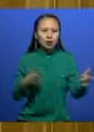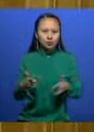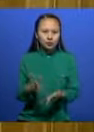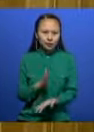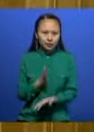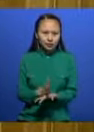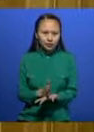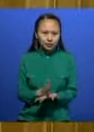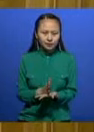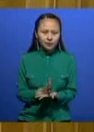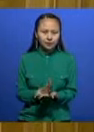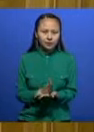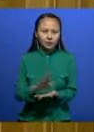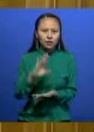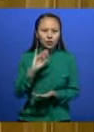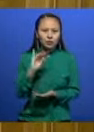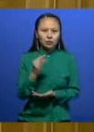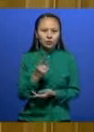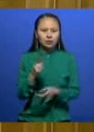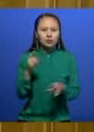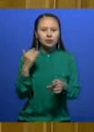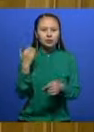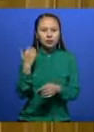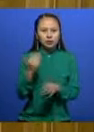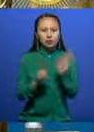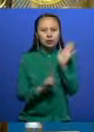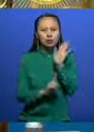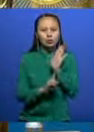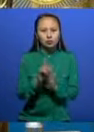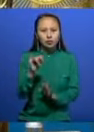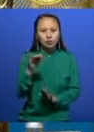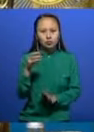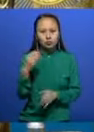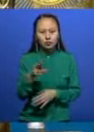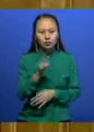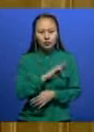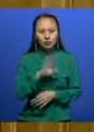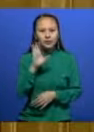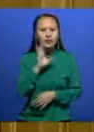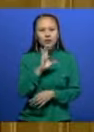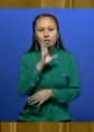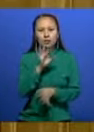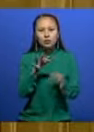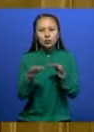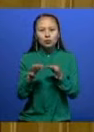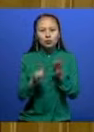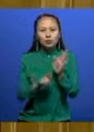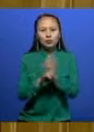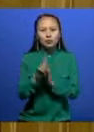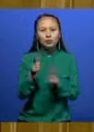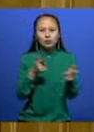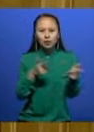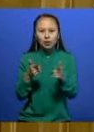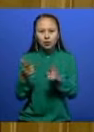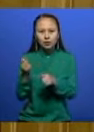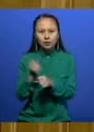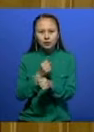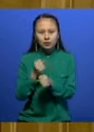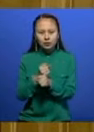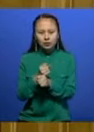жатыр. Оңтүстікте өзіңіз айтқандай жұмыс басталып кетті. Солтүстіктегі облыстардағы дайындық жұмысы толық